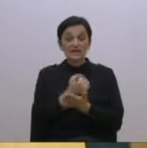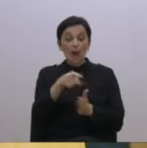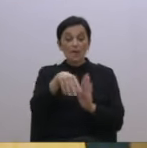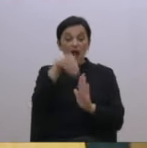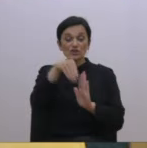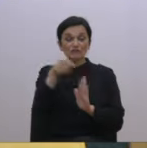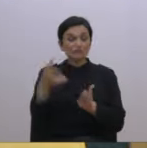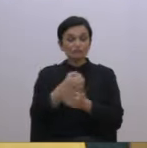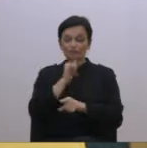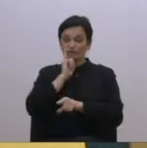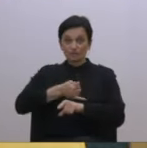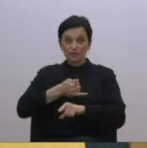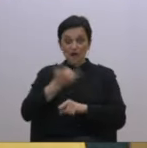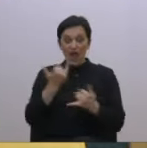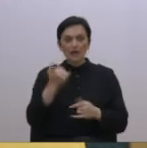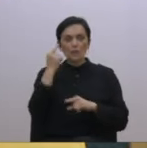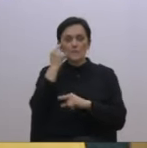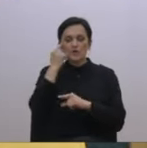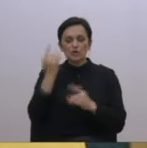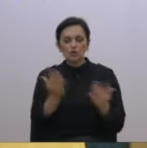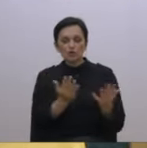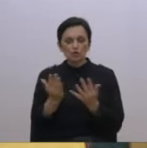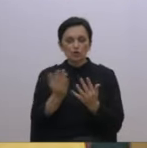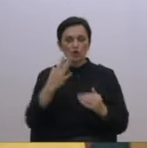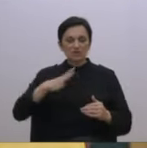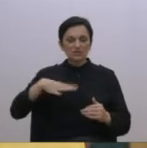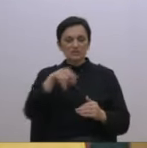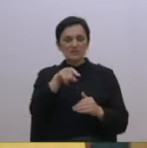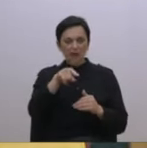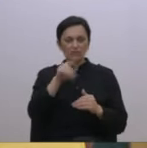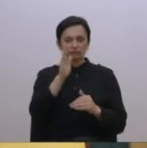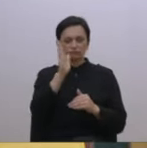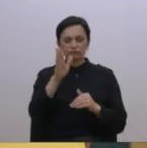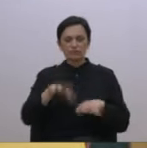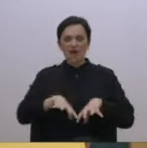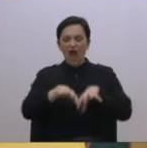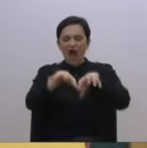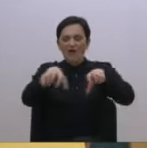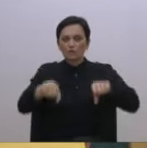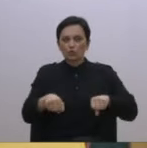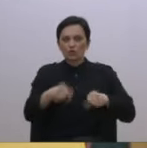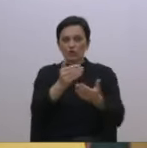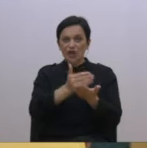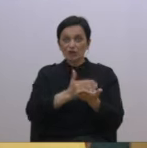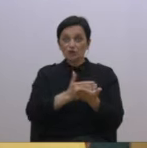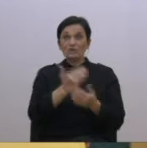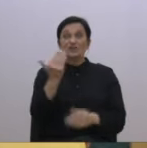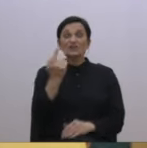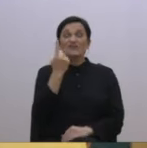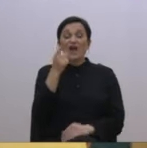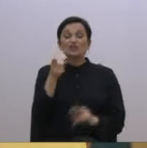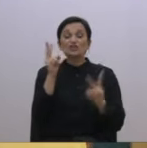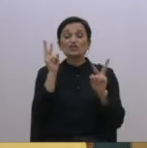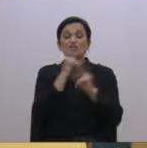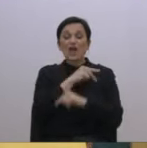არჩევნებში, და ეხლა ფიქრობენ, რომ საქართველოში დაამყარებენ ავტორიტარულ რეჟიმს. თქვენ ერთი რამ